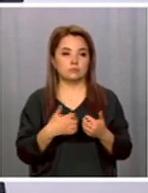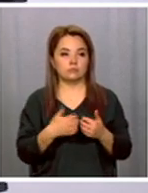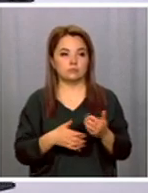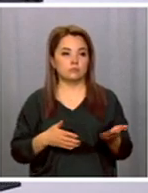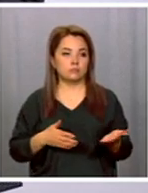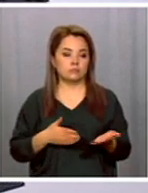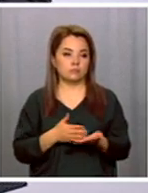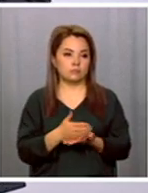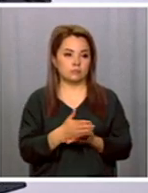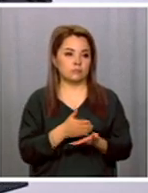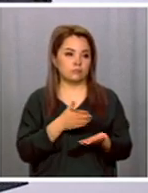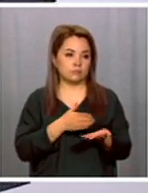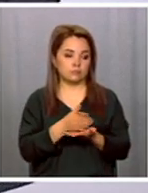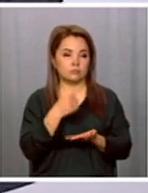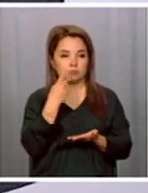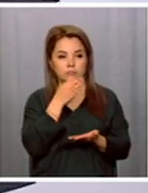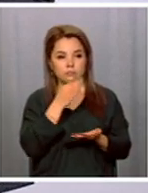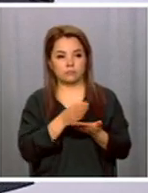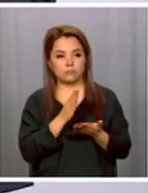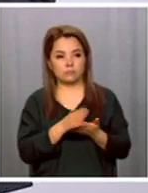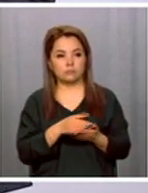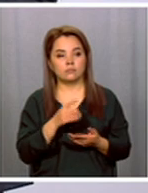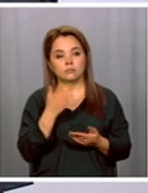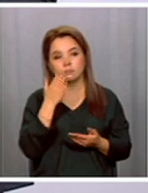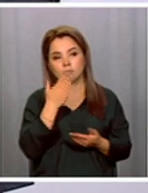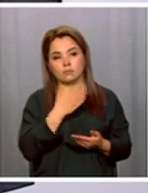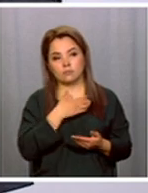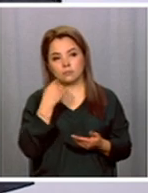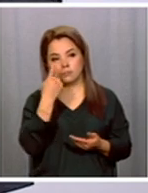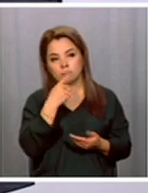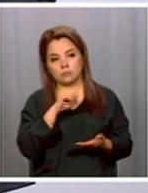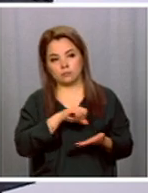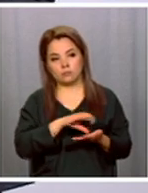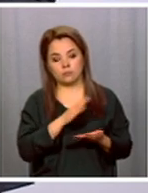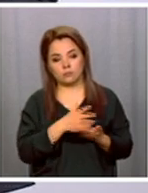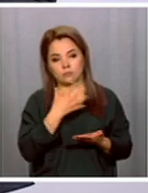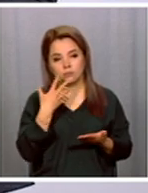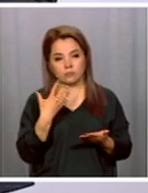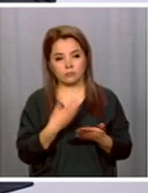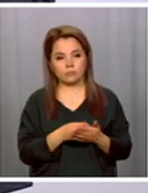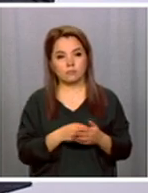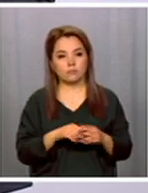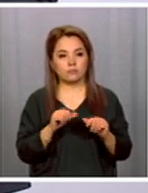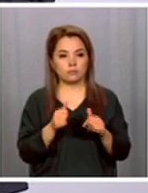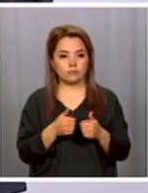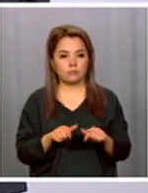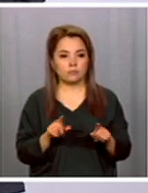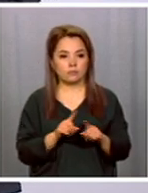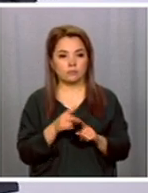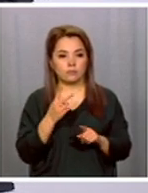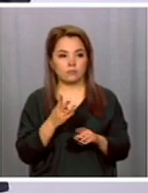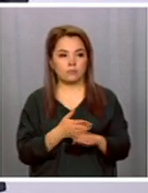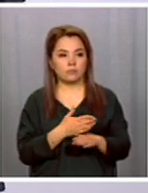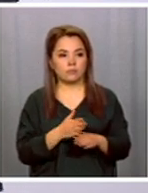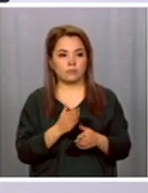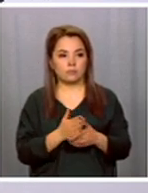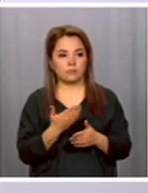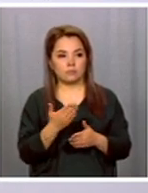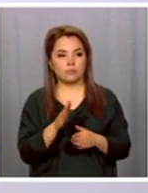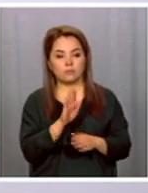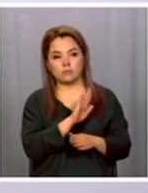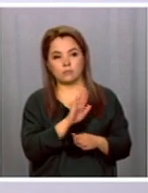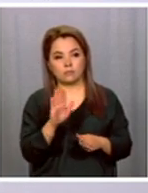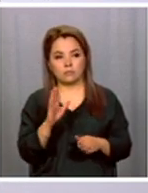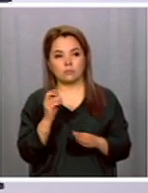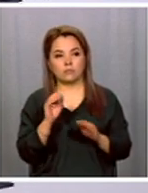бағыттайтын бет айтқан едік. Айналық бетіміз бізде өзінің пішіні бойынша екке бөлінеді. Жазық айна